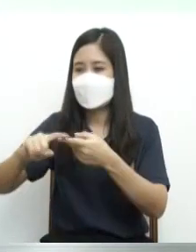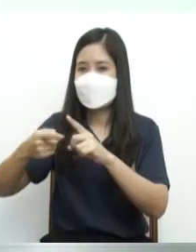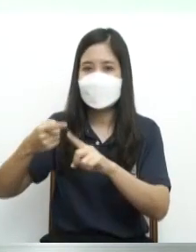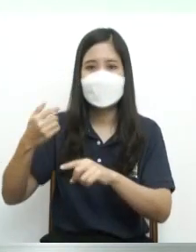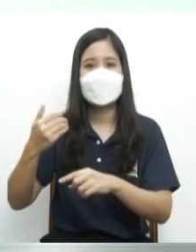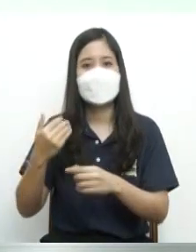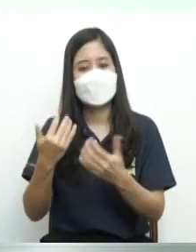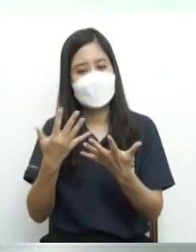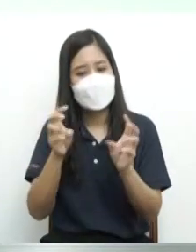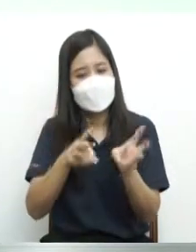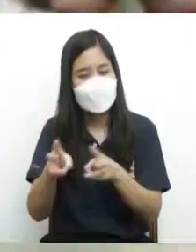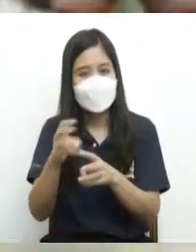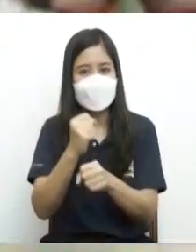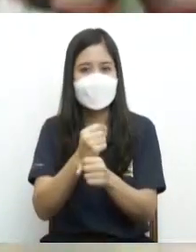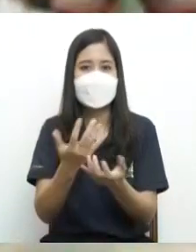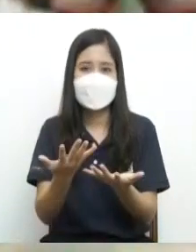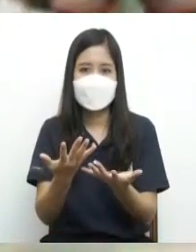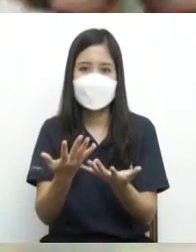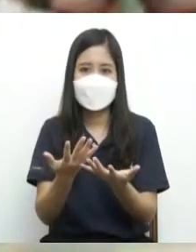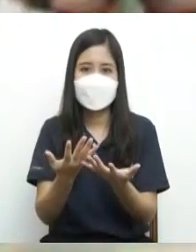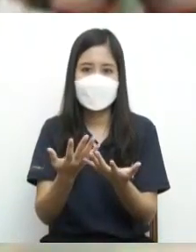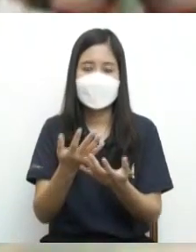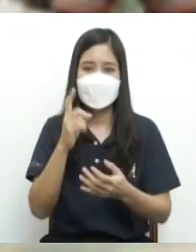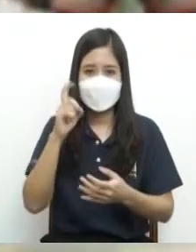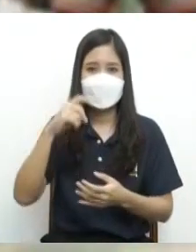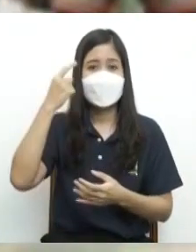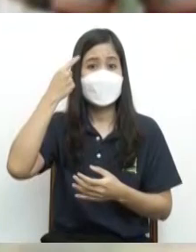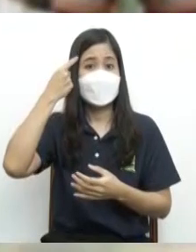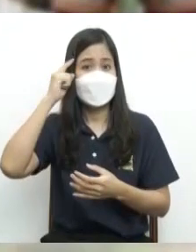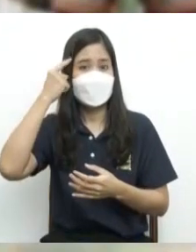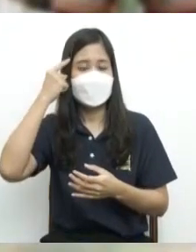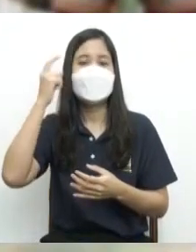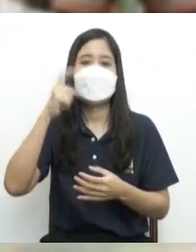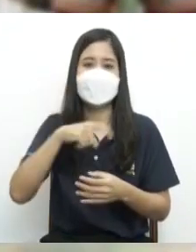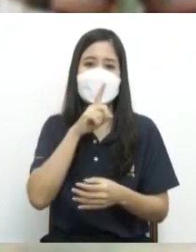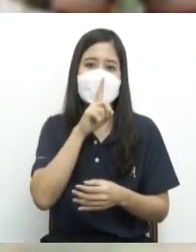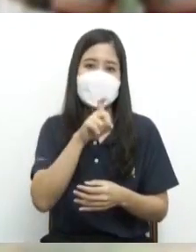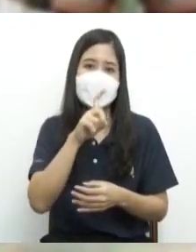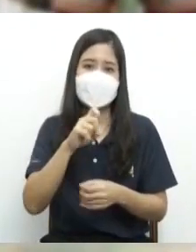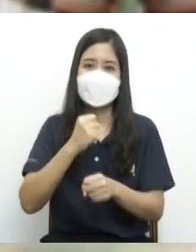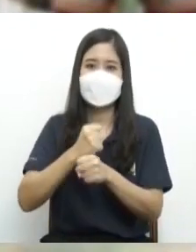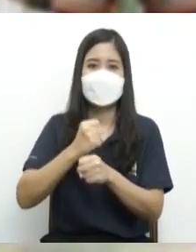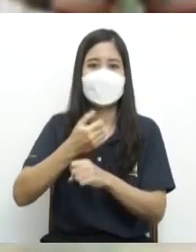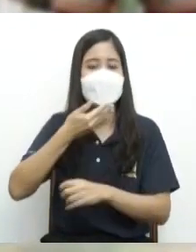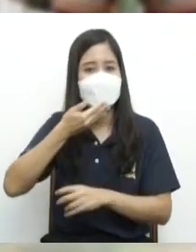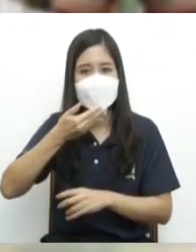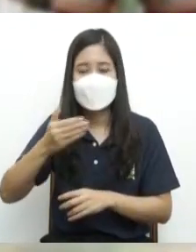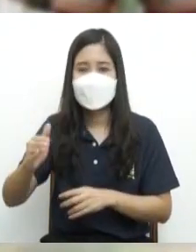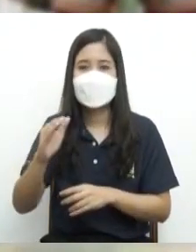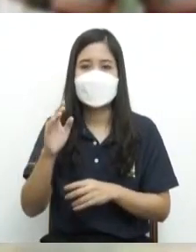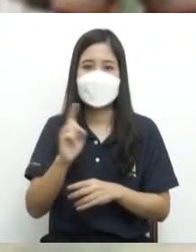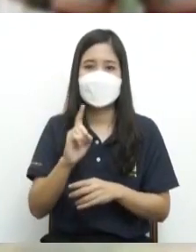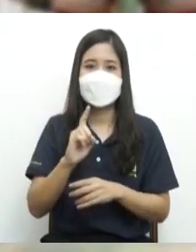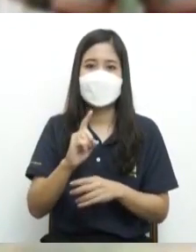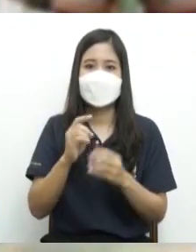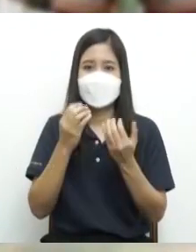ทำยังไงแปลว่าต้องเรียนรู้นะครับก็คงเป็นหลักง่ายๆที่ผมใช้ทำมาจนกระทั่งแม้ปัจจุบันมาดำรงตำแหน่งรองเล